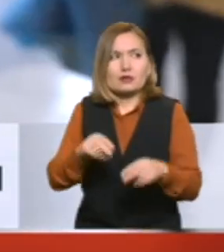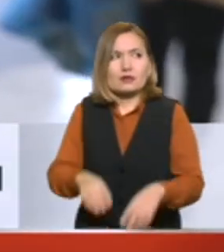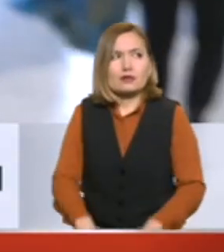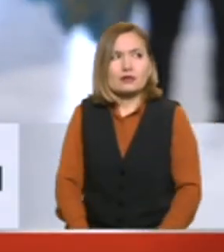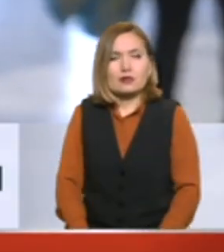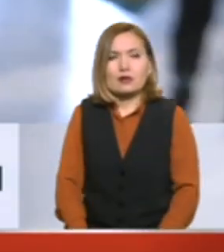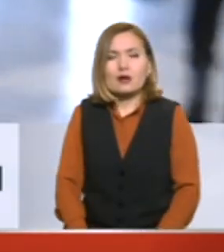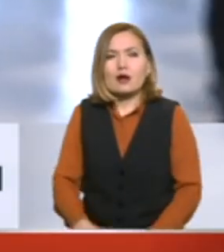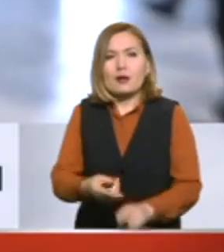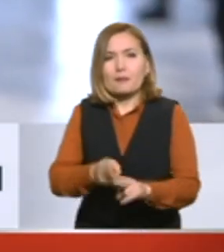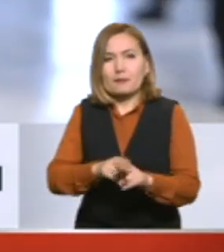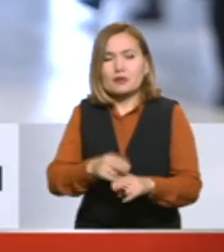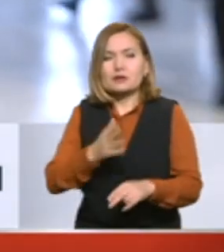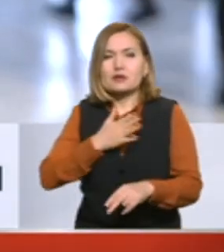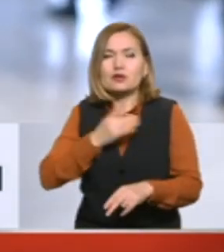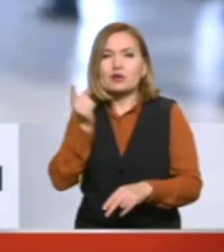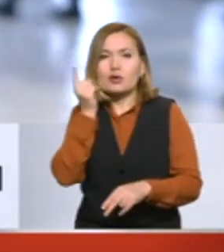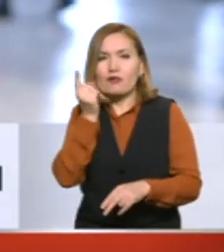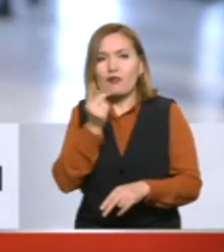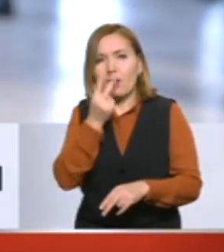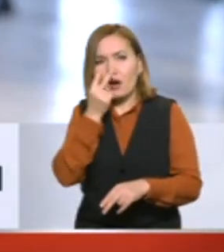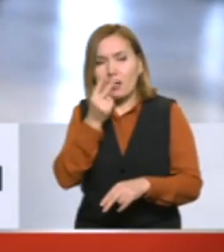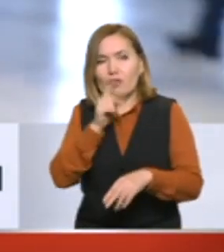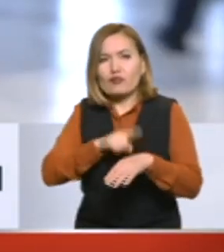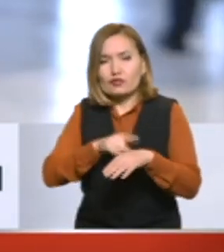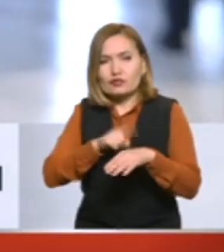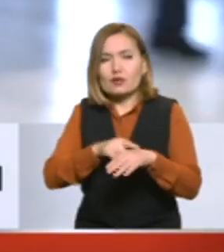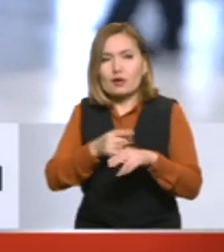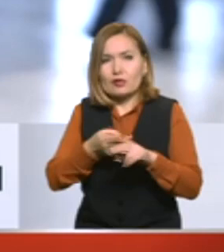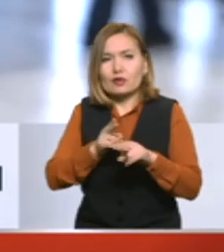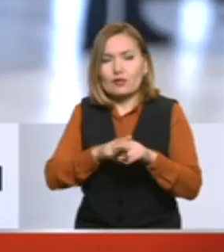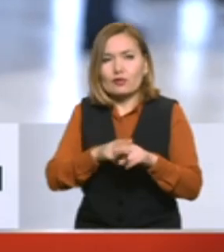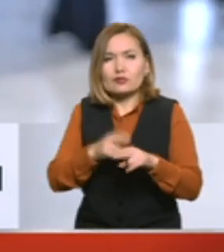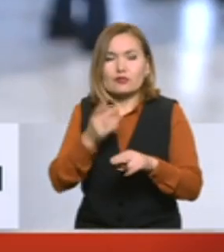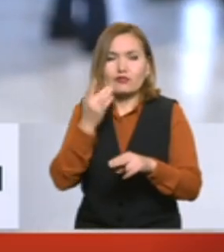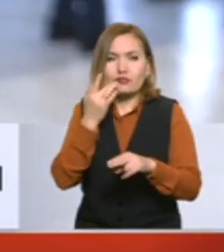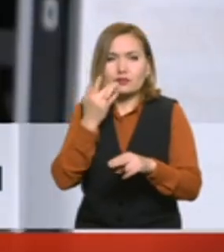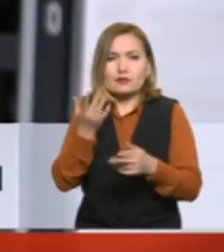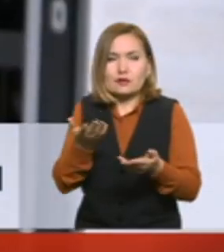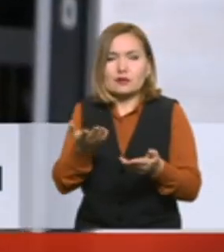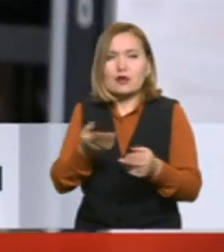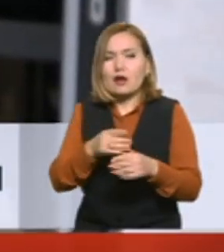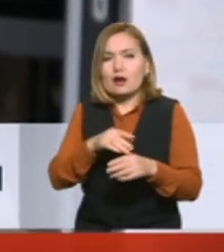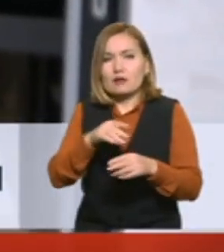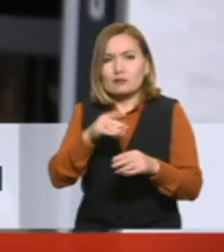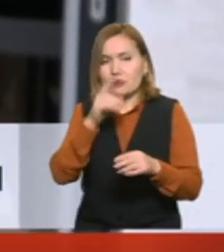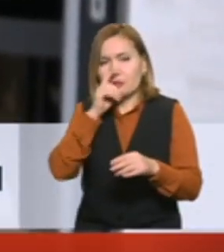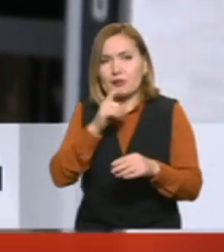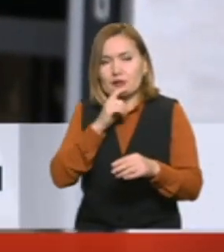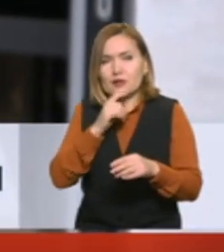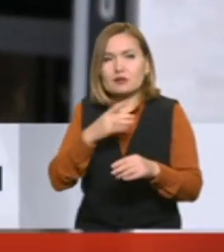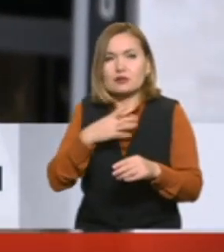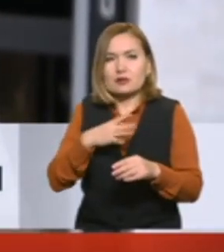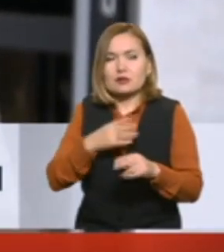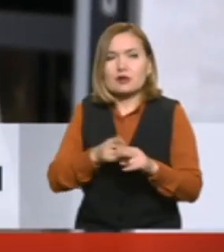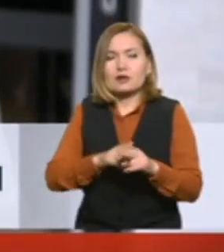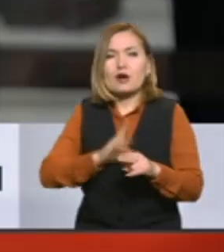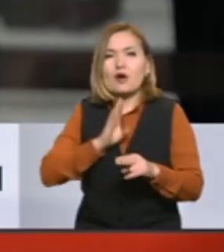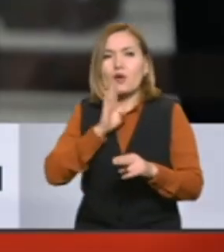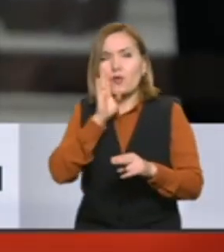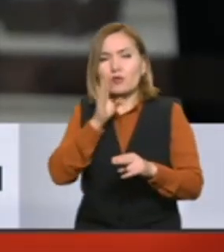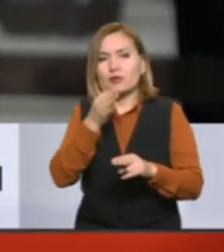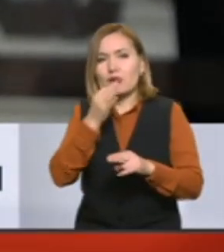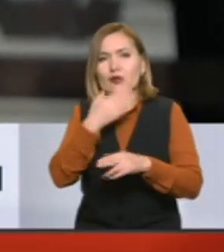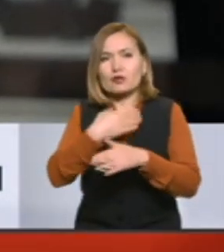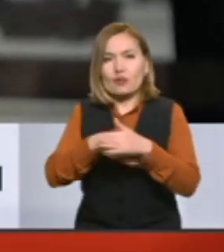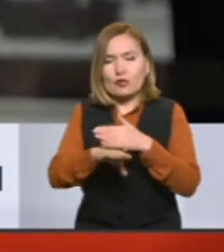да, біз телефонға қарап, неге қарап, біреу ориентир ала алмай қаламыз. Азанмен шықсаңыз, көп жұмыс істеп қоясыз.